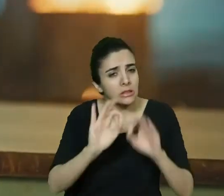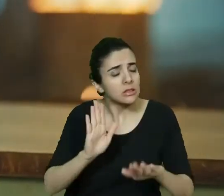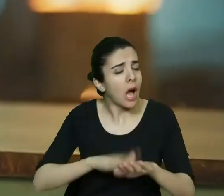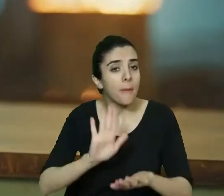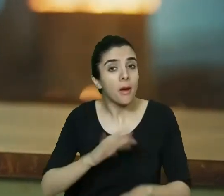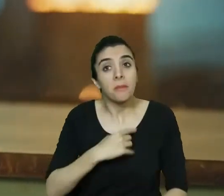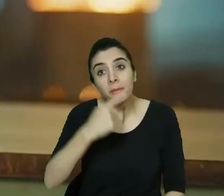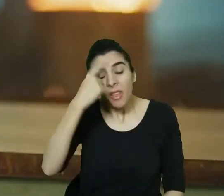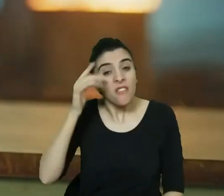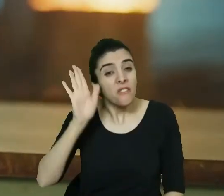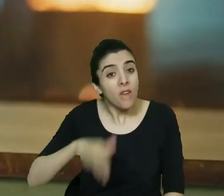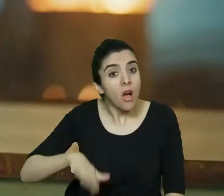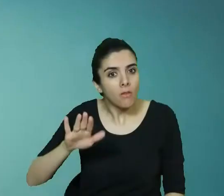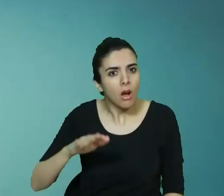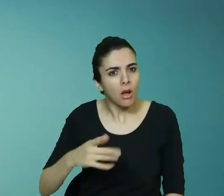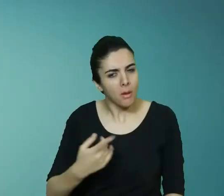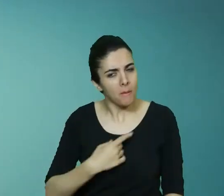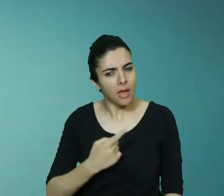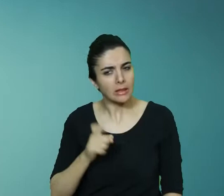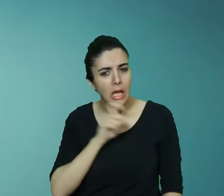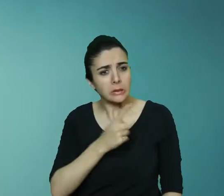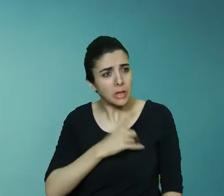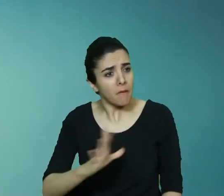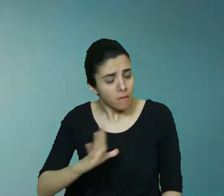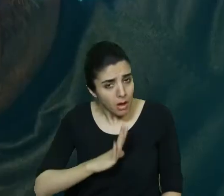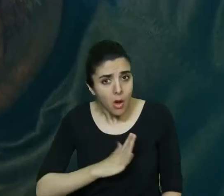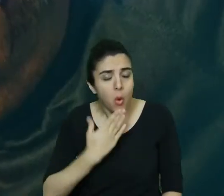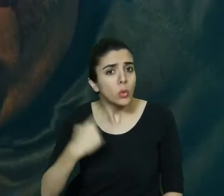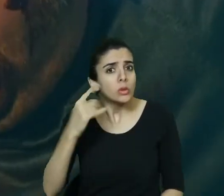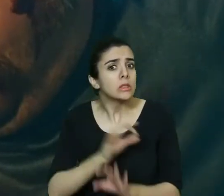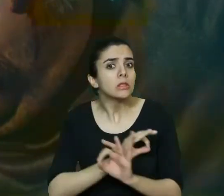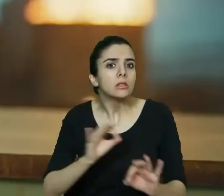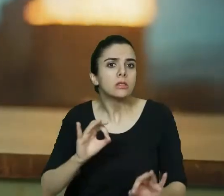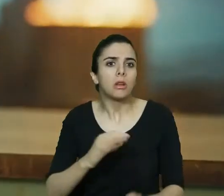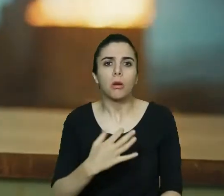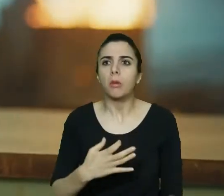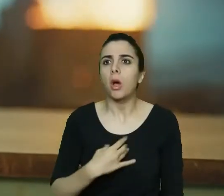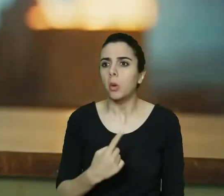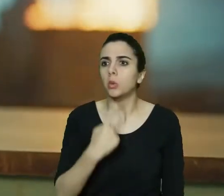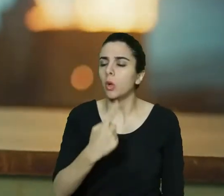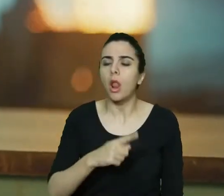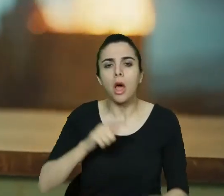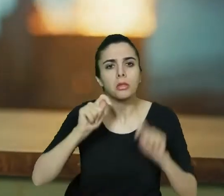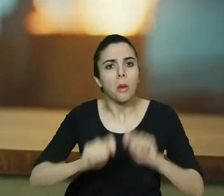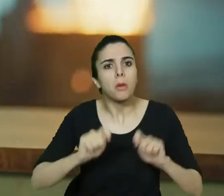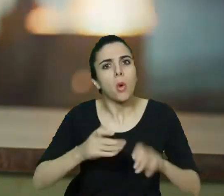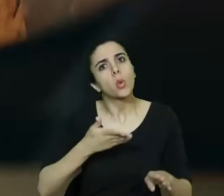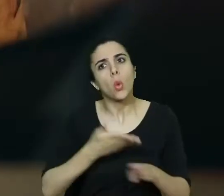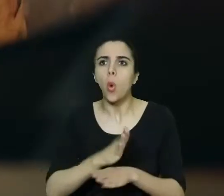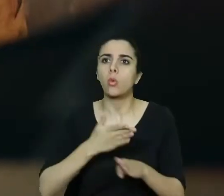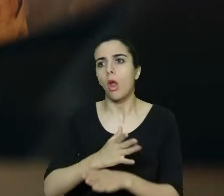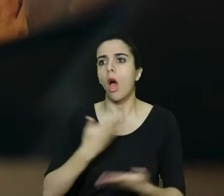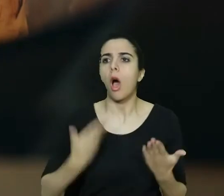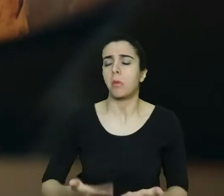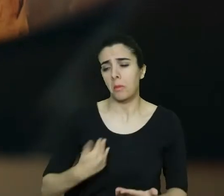Acaba yaptığımız bir şey yanlış mı diye düşünmeden her söylediğinizi, yaptığınızı mutlak doğru kabul